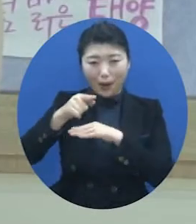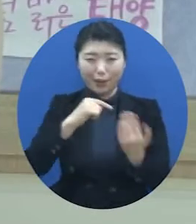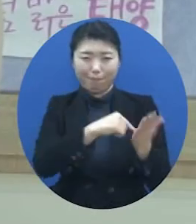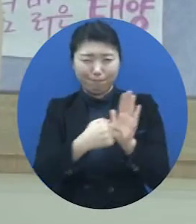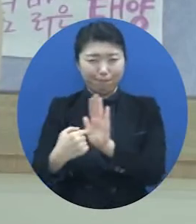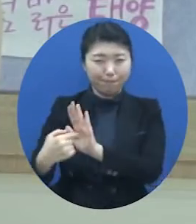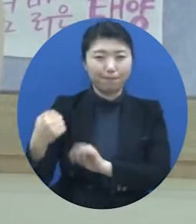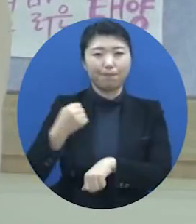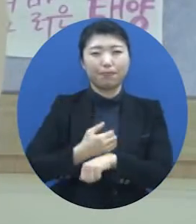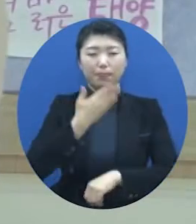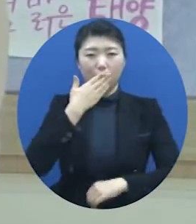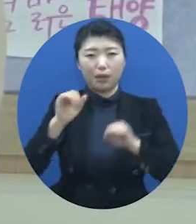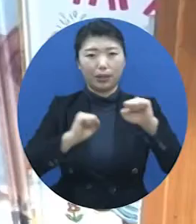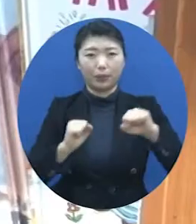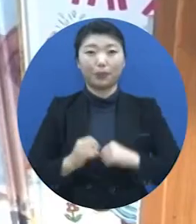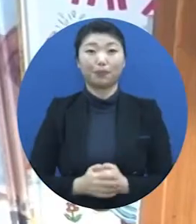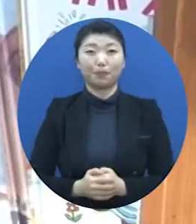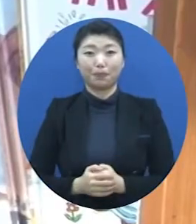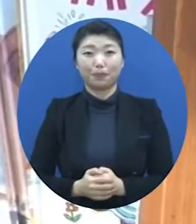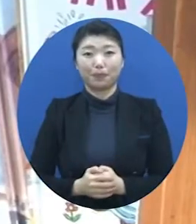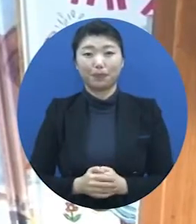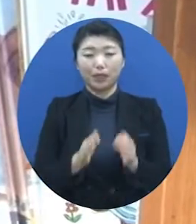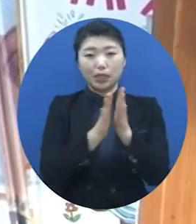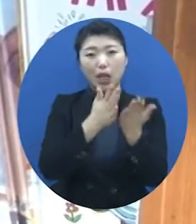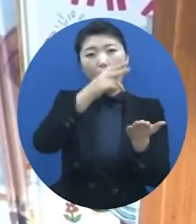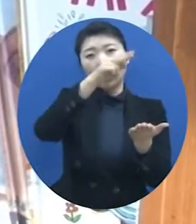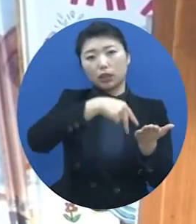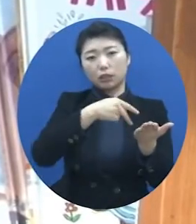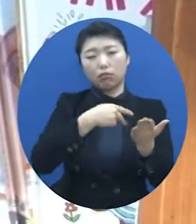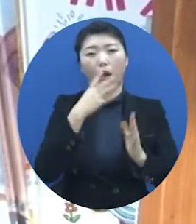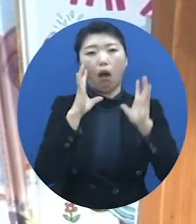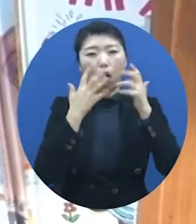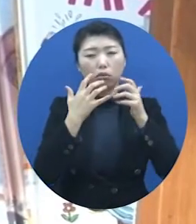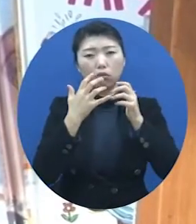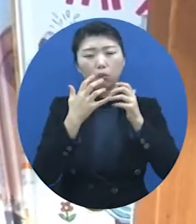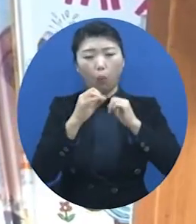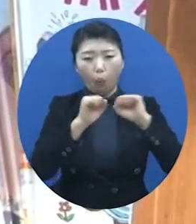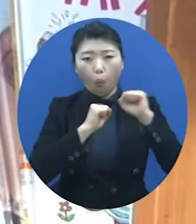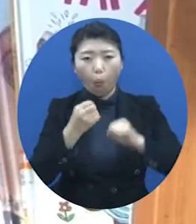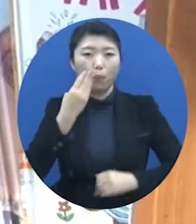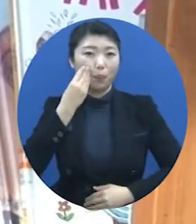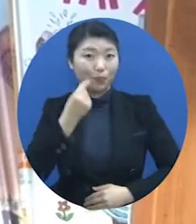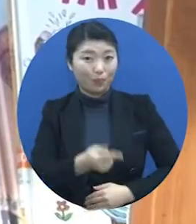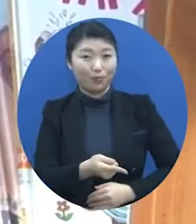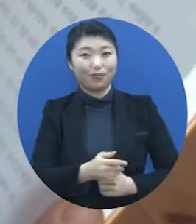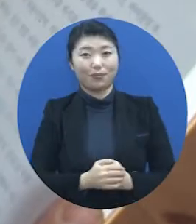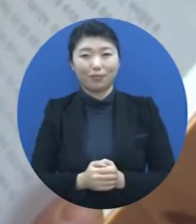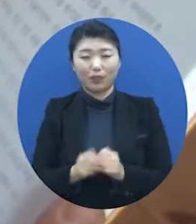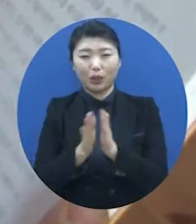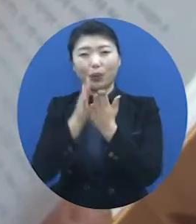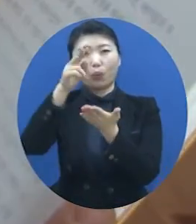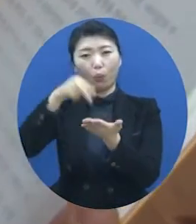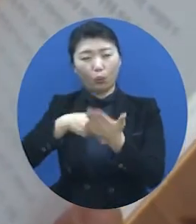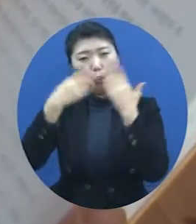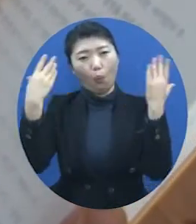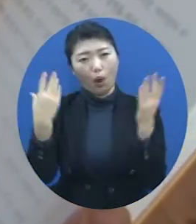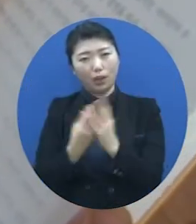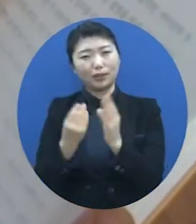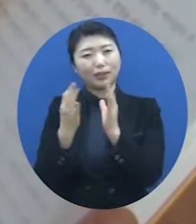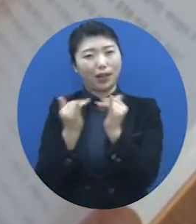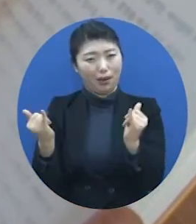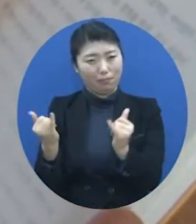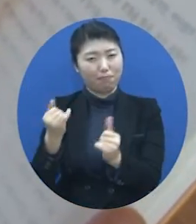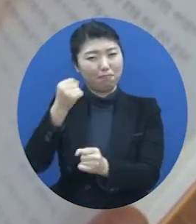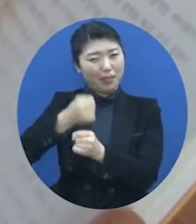있는 활동을 많이 하고 있어요. 네. 책을 읽는 우리 학생들의 모습이 꽤 익숙해 보이는데요. 독서는 완성된